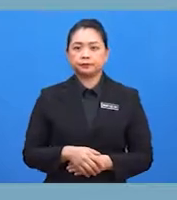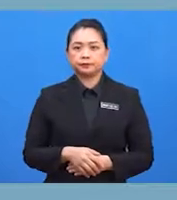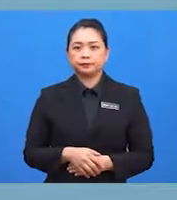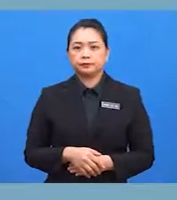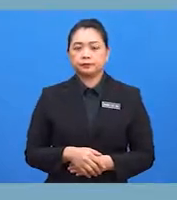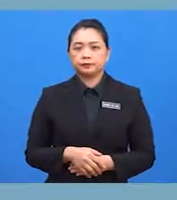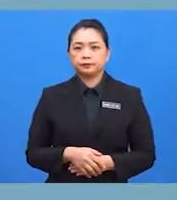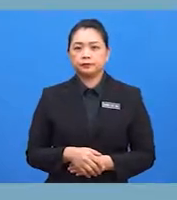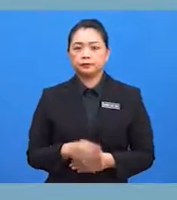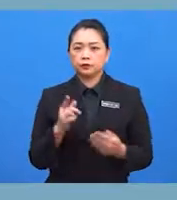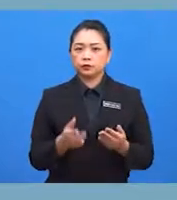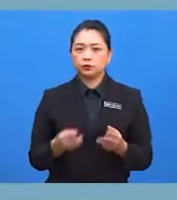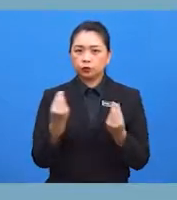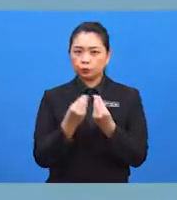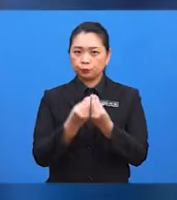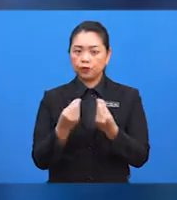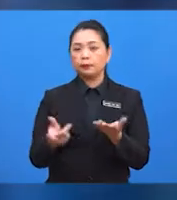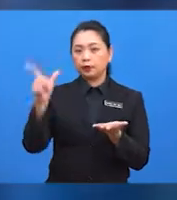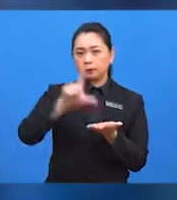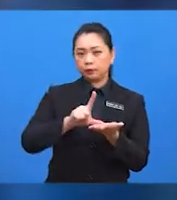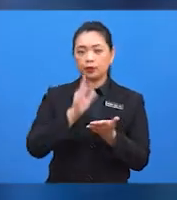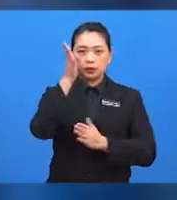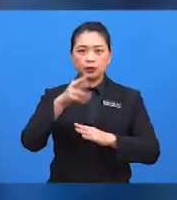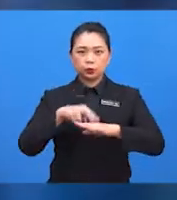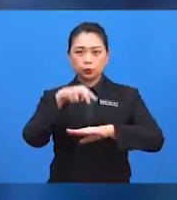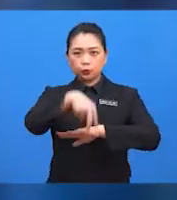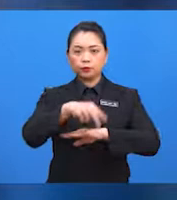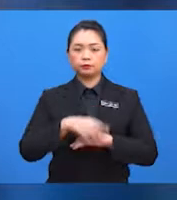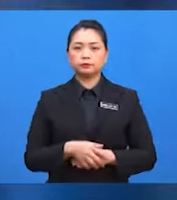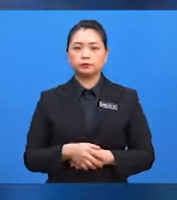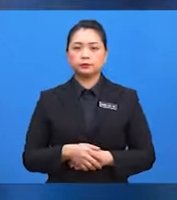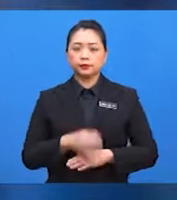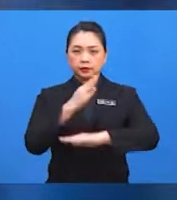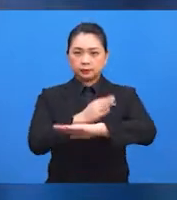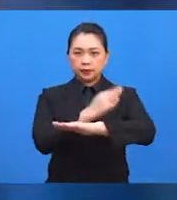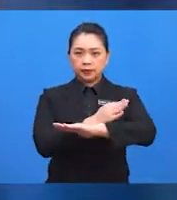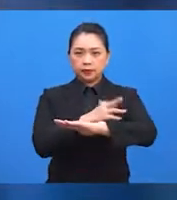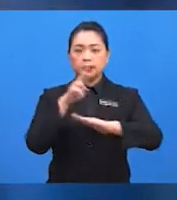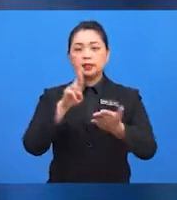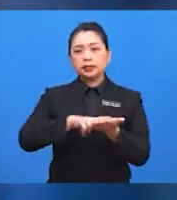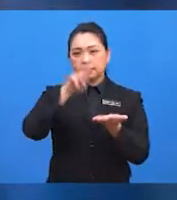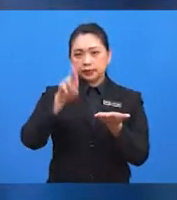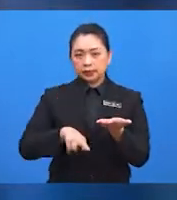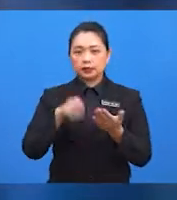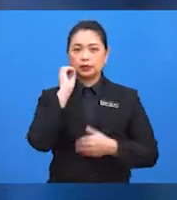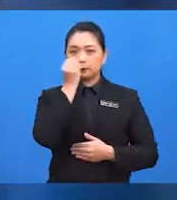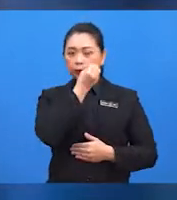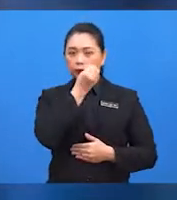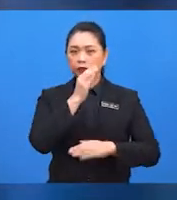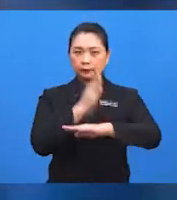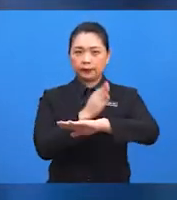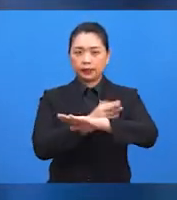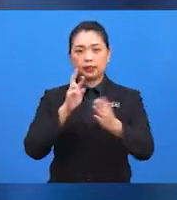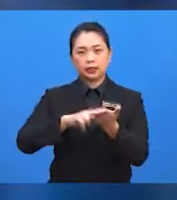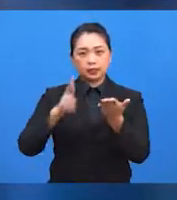seterusnya, jumlah pelaburan juga akan turut berkurang. Sebaliknya, semakin rendah kadar bunga, semakin rendah juga kos